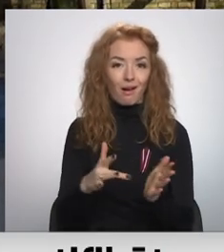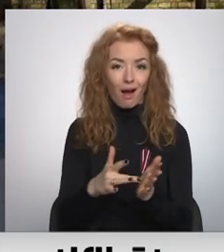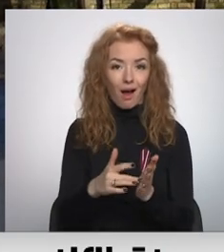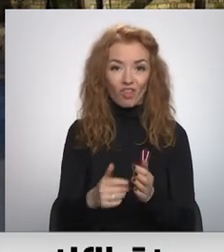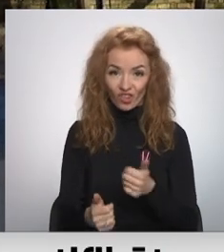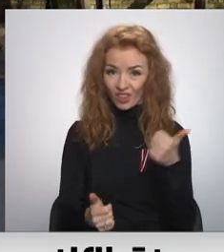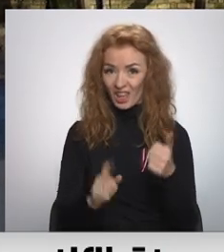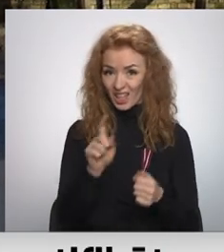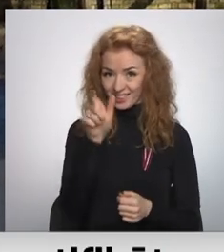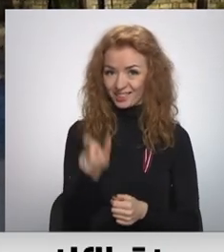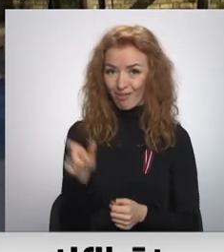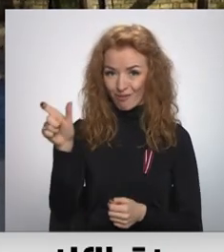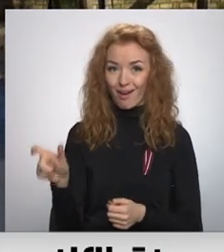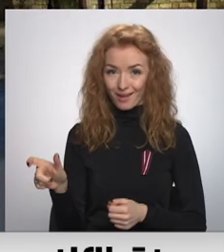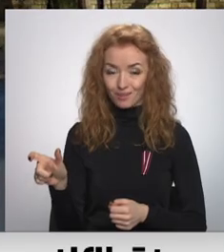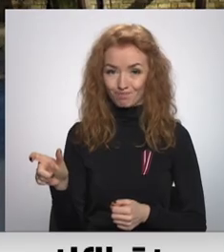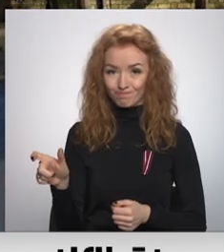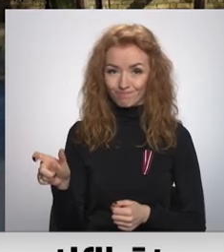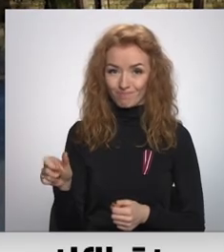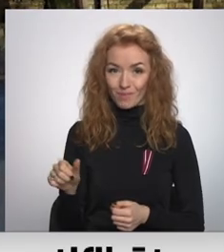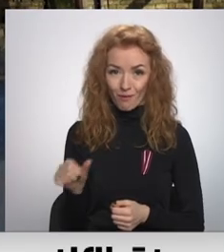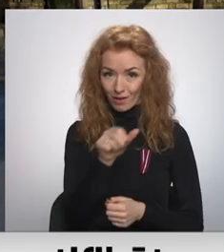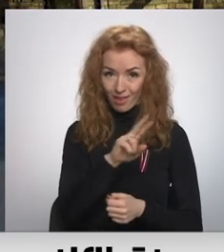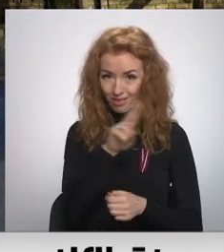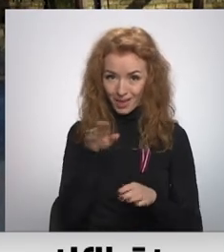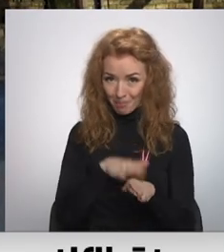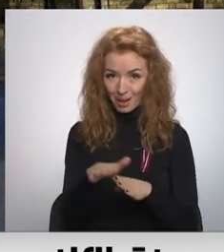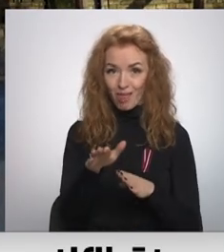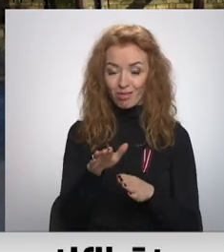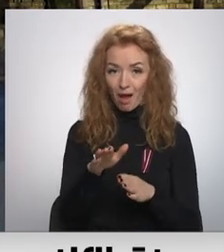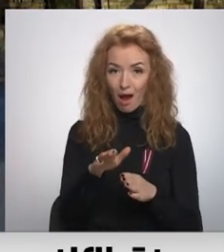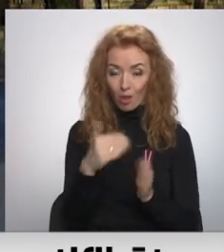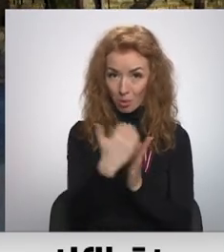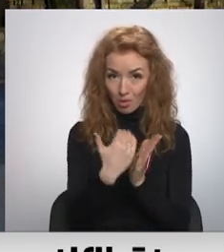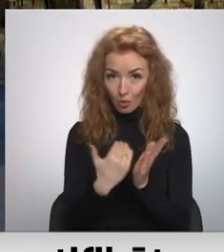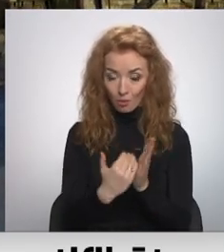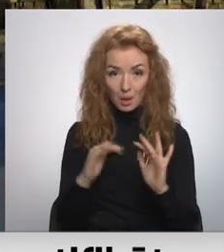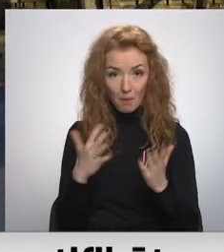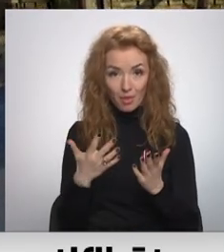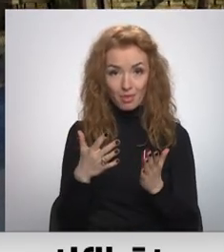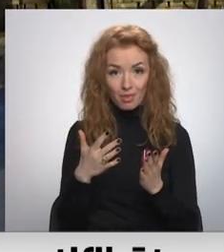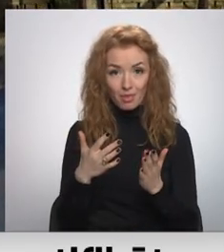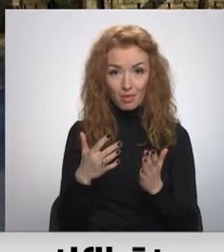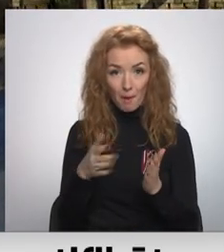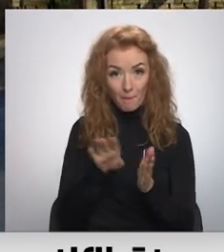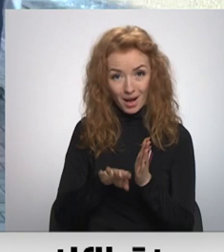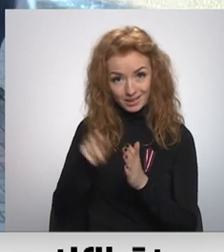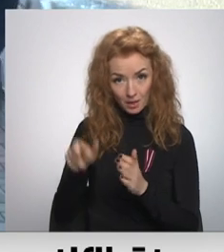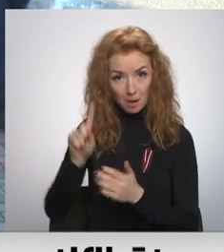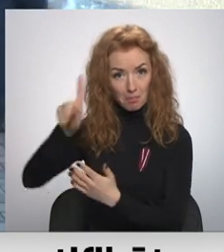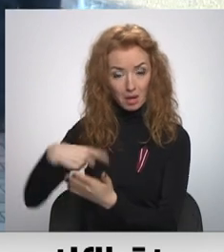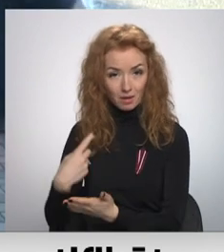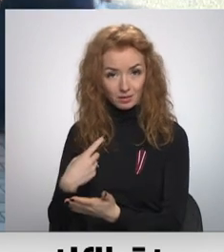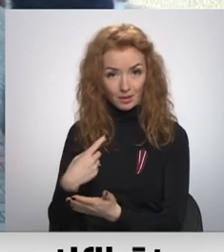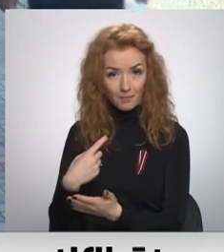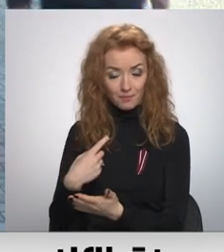ir kā cilvēki, kad nu, viņi nepilda prasības, bet cilvēki no cilvēkiem to prasa. Par